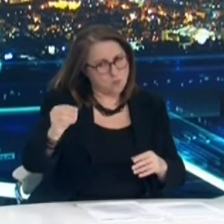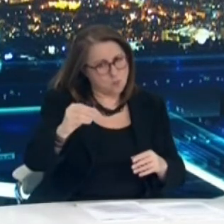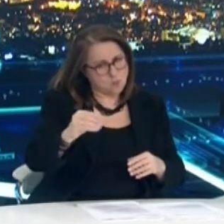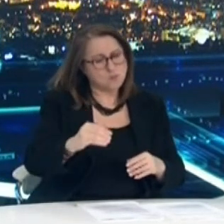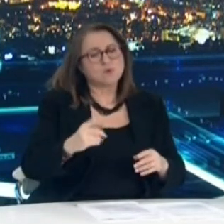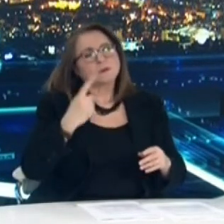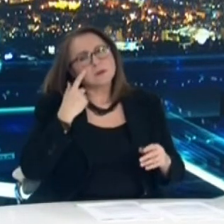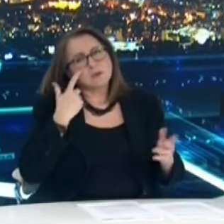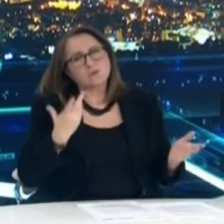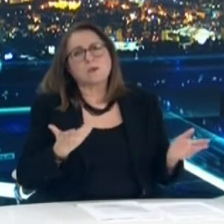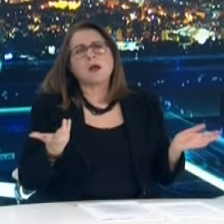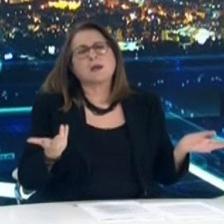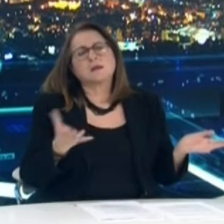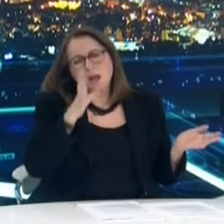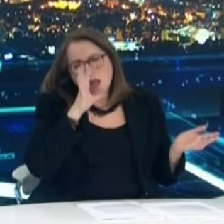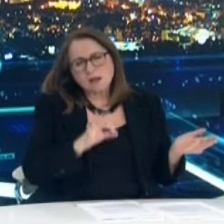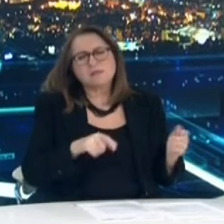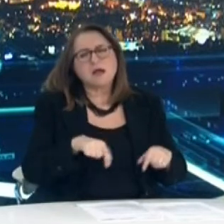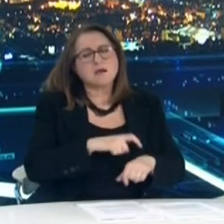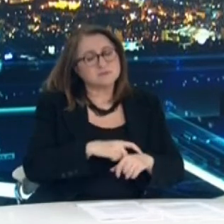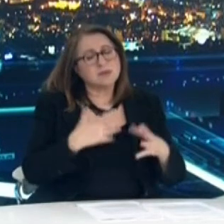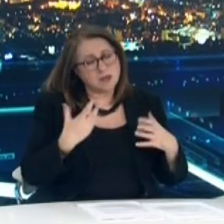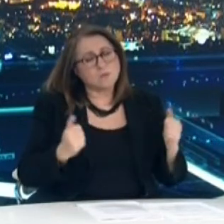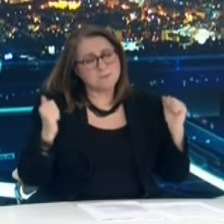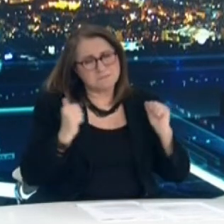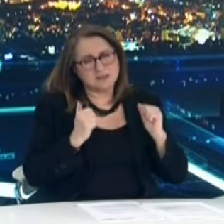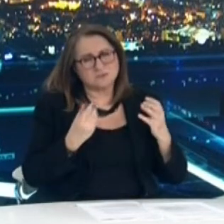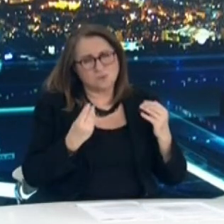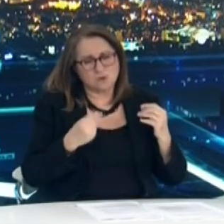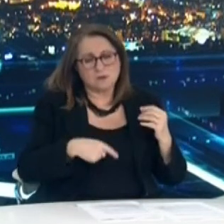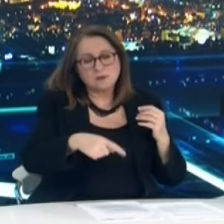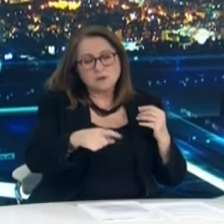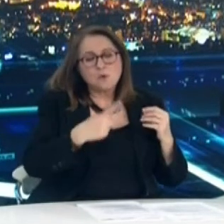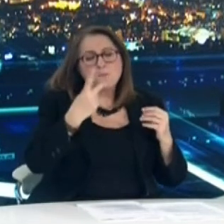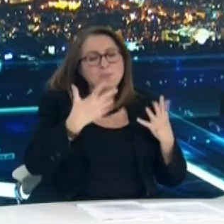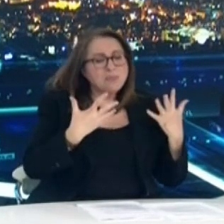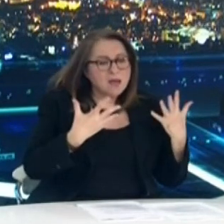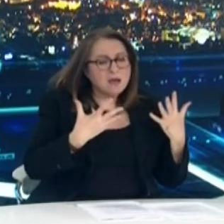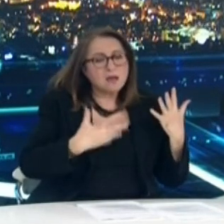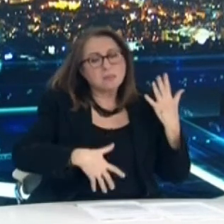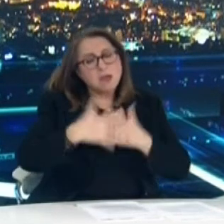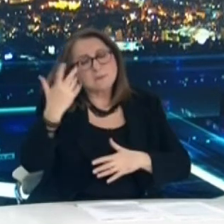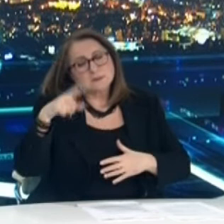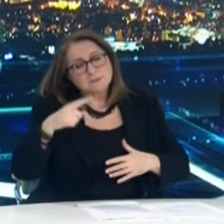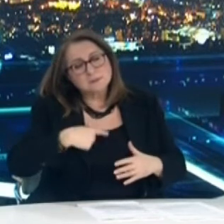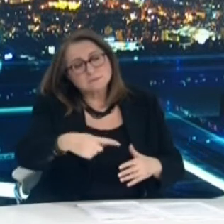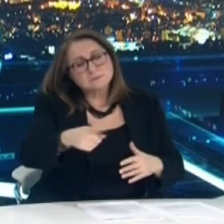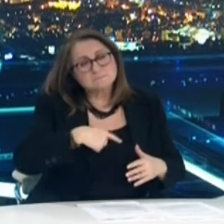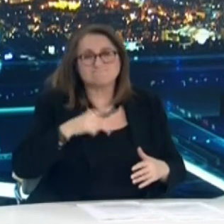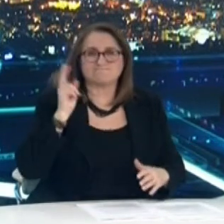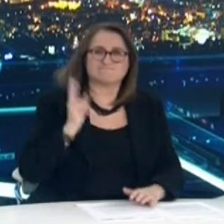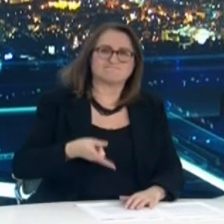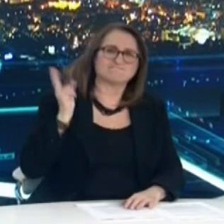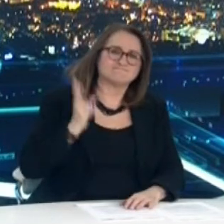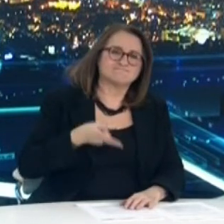Επομένως, η πίεση παραμένει. Οι επόμενες 10-15 μέρες είναι κρίσιμες. Σε κάθε περίπτωση πρέπει να τηρούμε